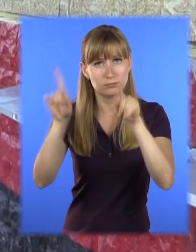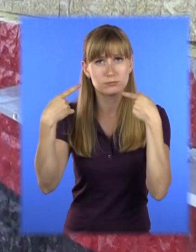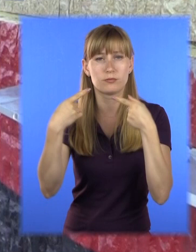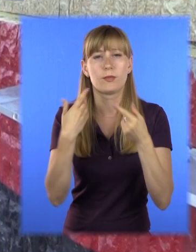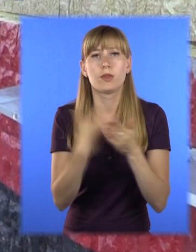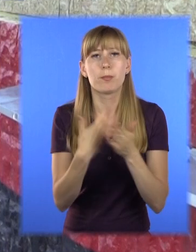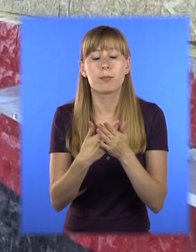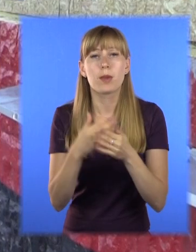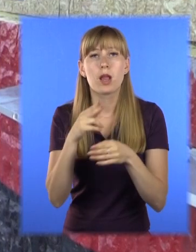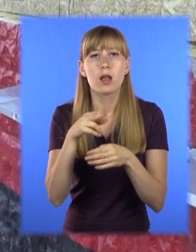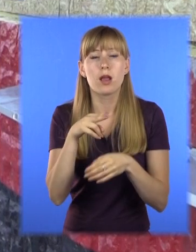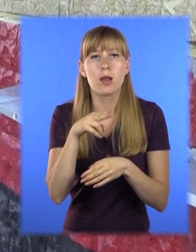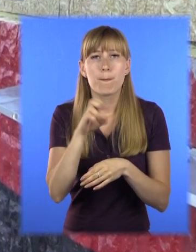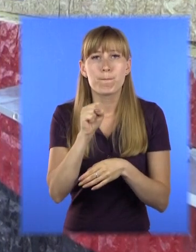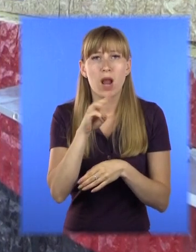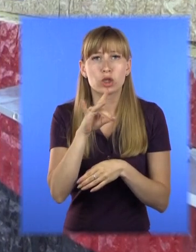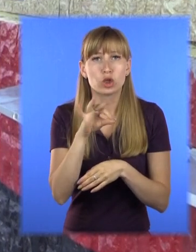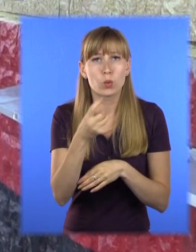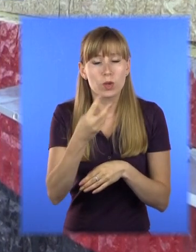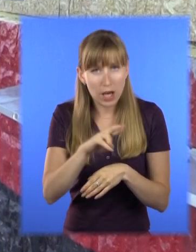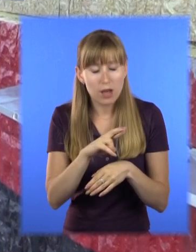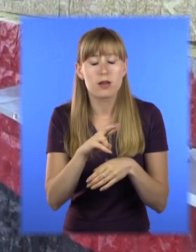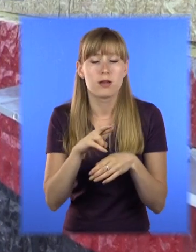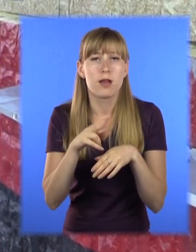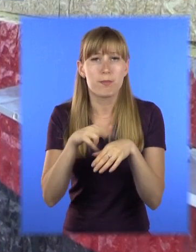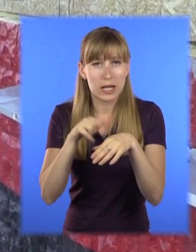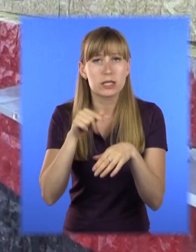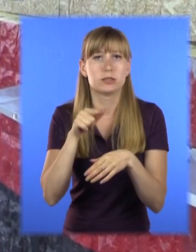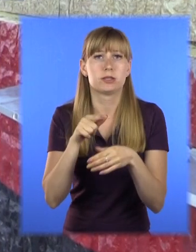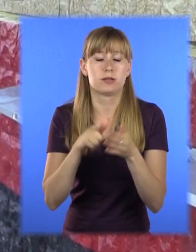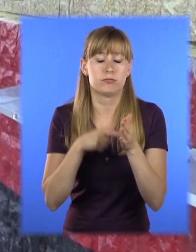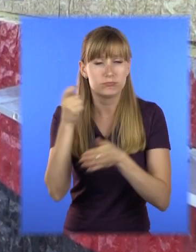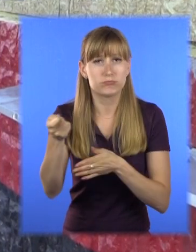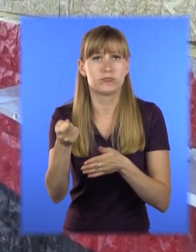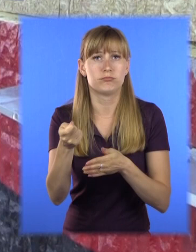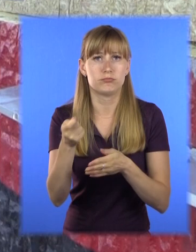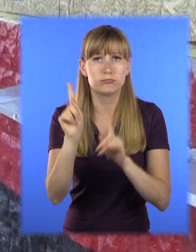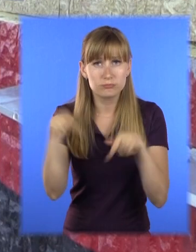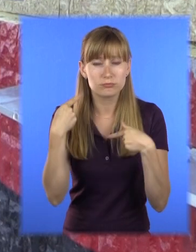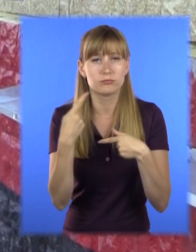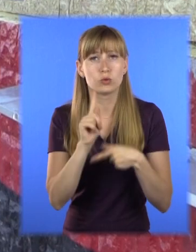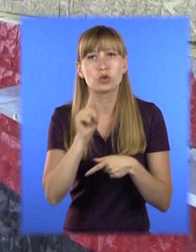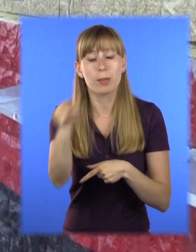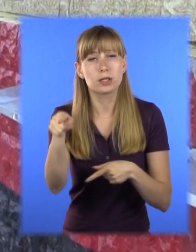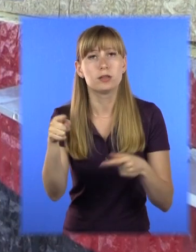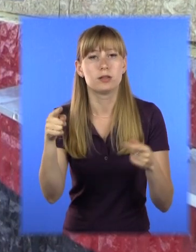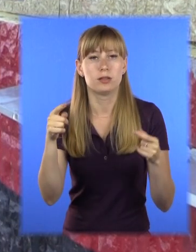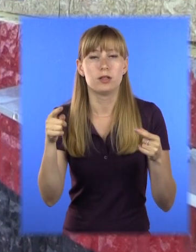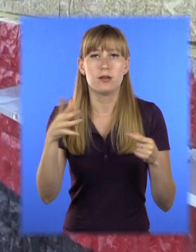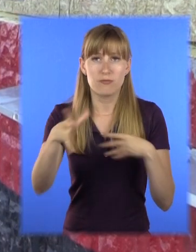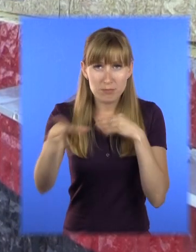конкретними пунктами саме до патрульної поліції і до полку патрульної поліції. Задля круглого